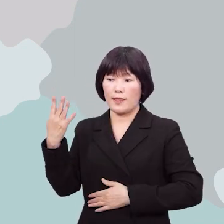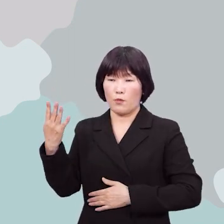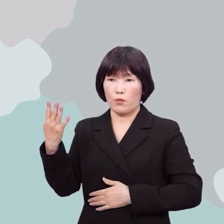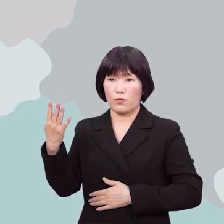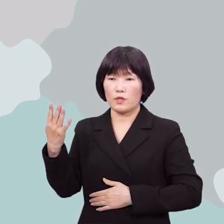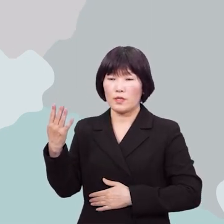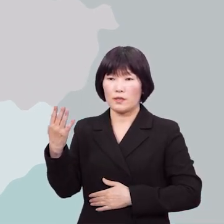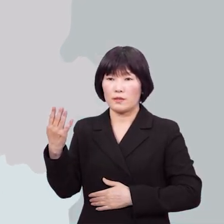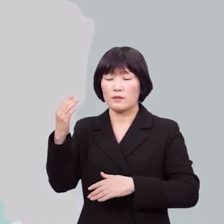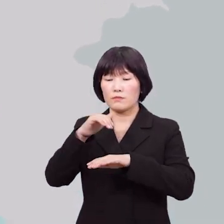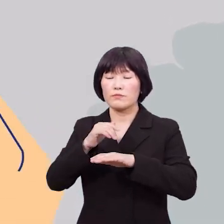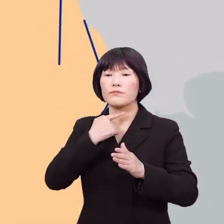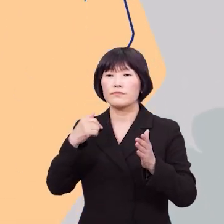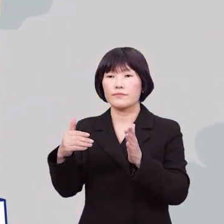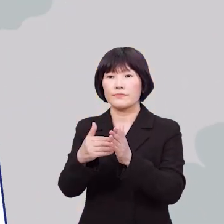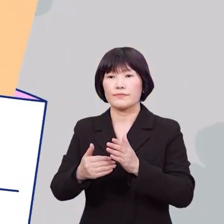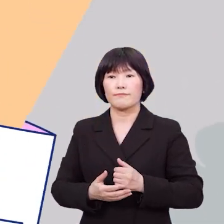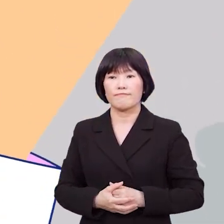실시했습니다.